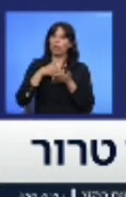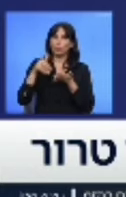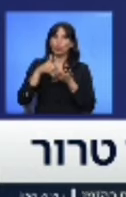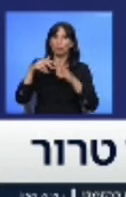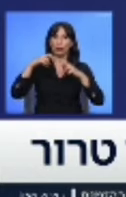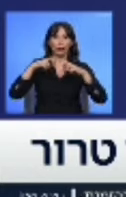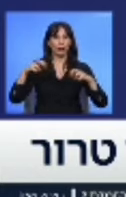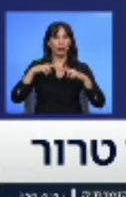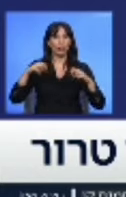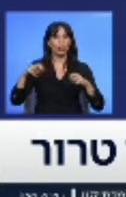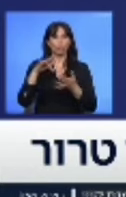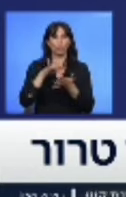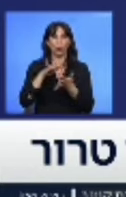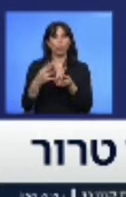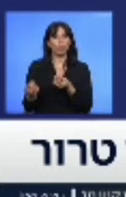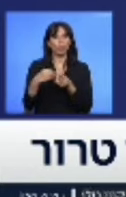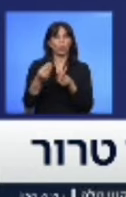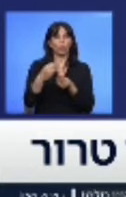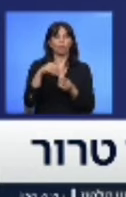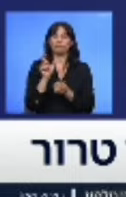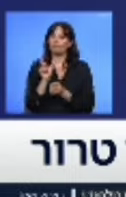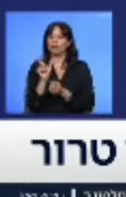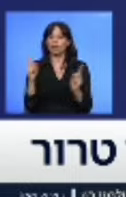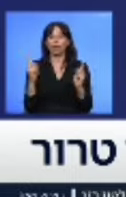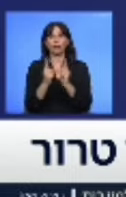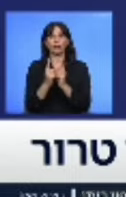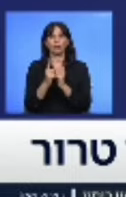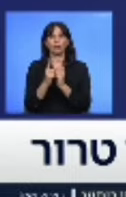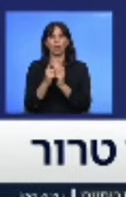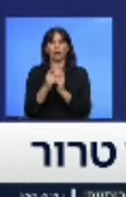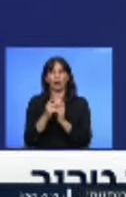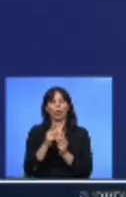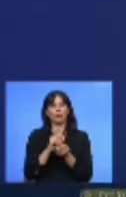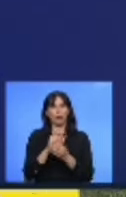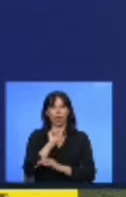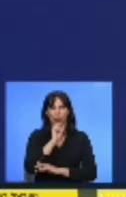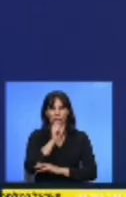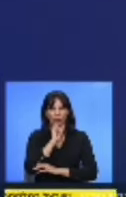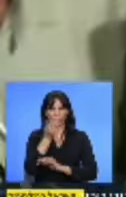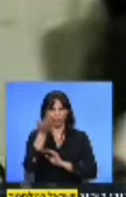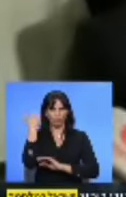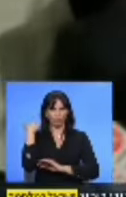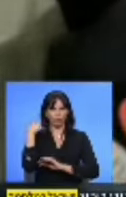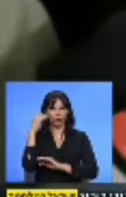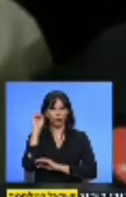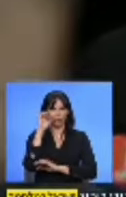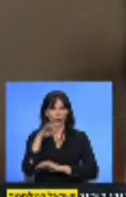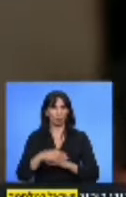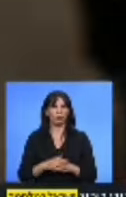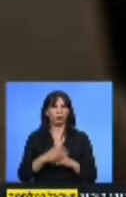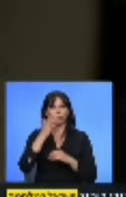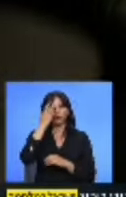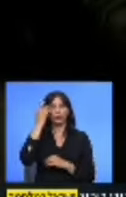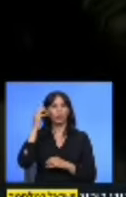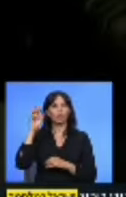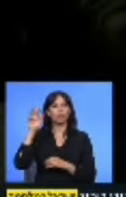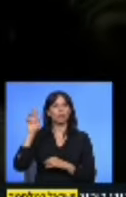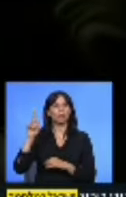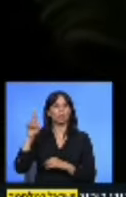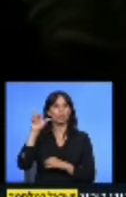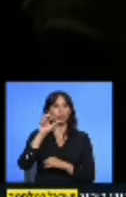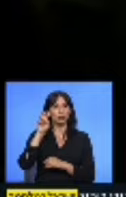למחוזות הנוספים. הנה קטע קצר מתוך אחת הכתבות ששידרתי. רזי איסה, תושב כפר קסם, בכיר